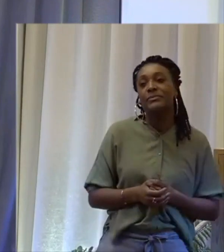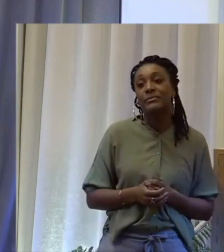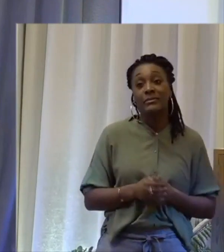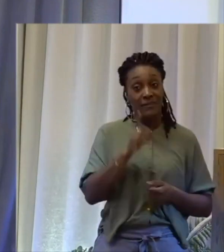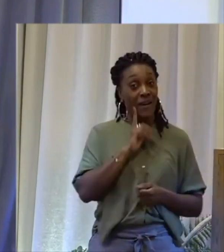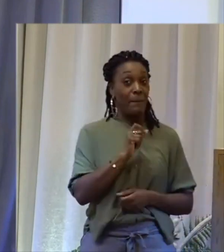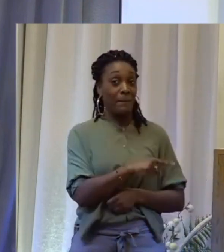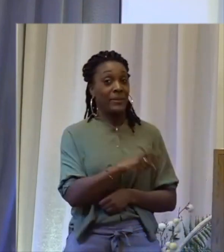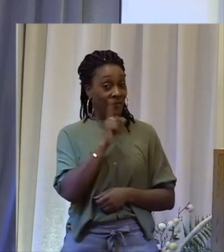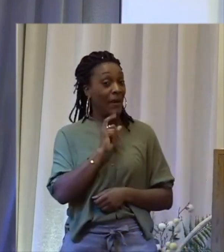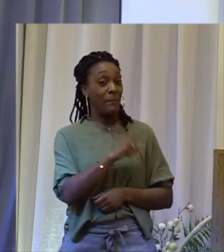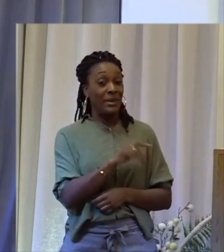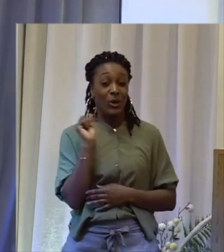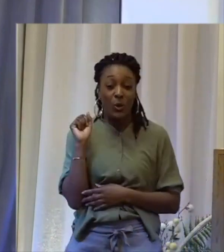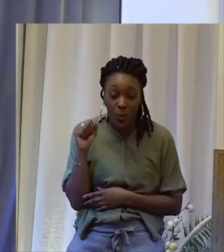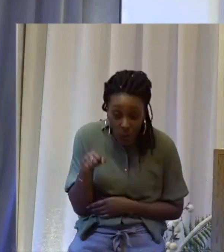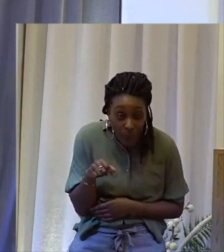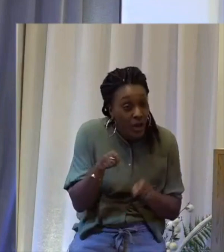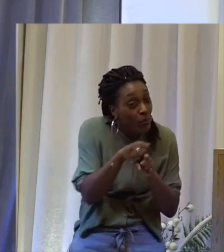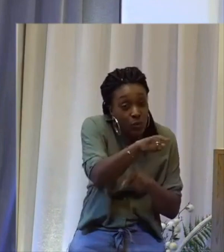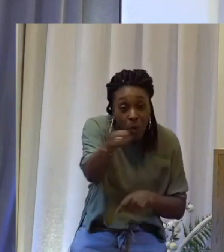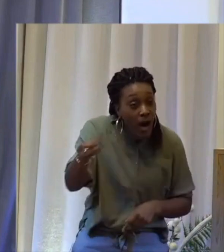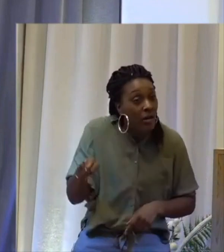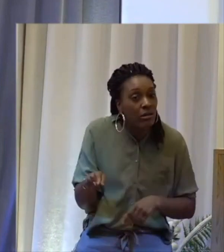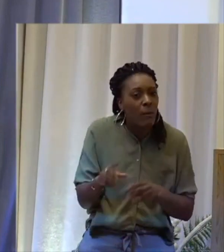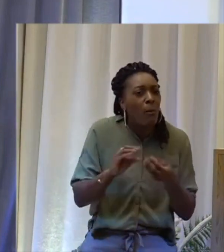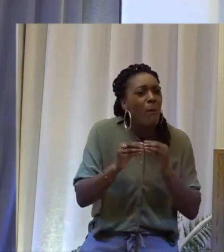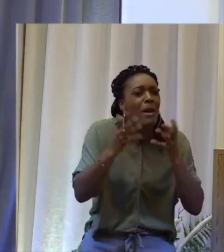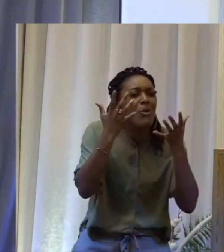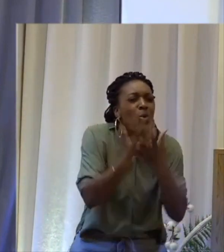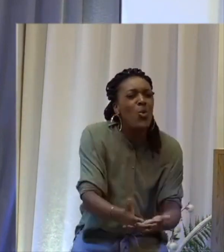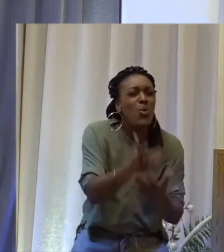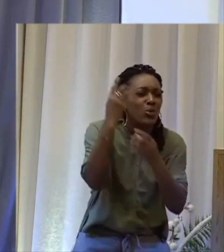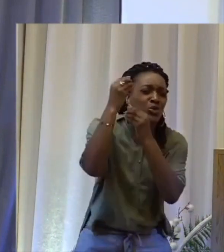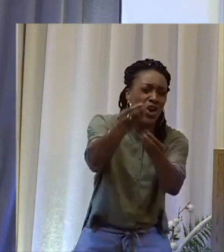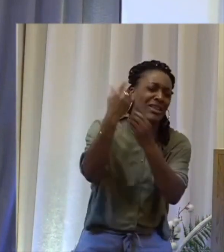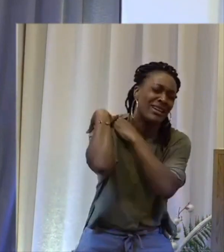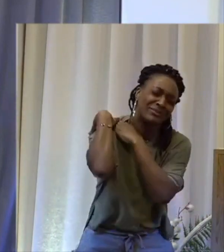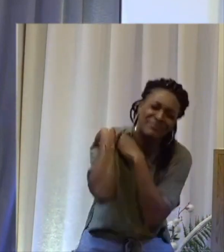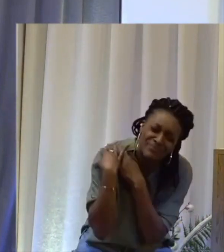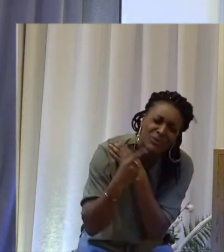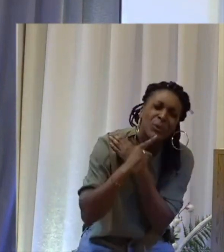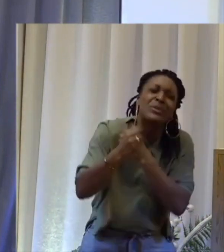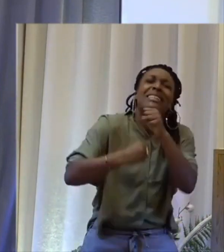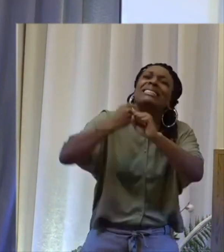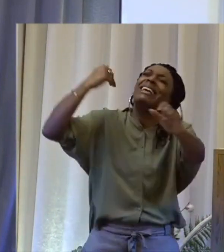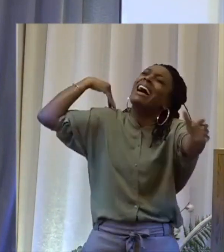Cette femme était courbée, comme toi, tu peux être courbé par un fardeau pesant depuis des années.